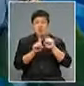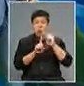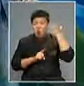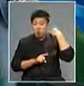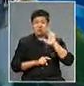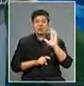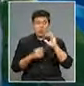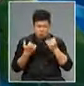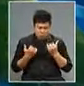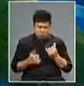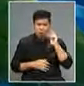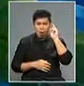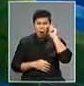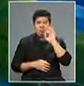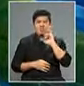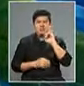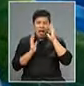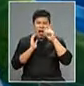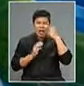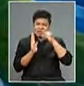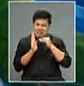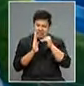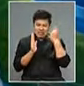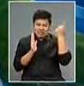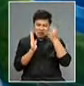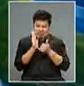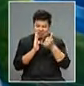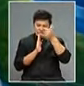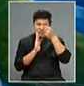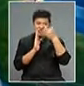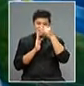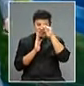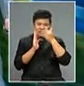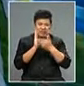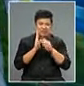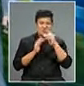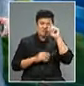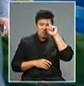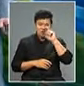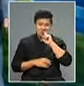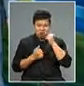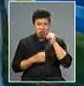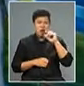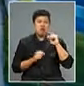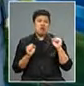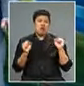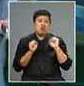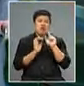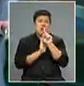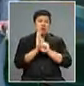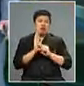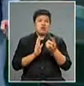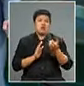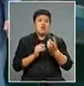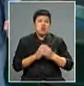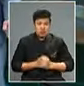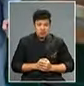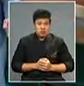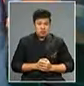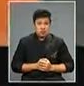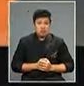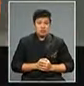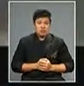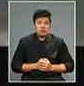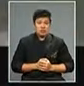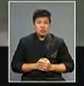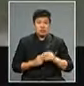นี่จะเป็นข่าวร้ายของการเดินทางขึ้นเหนืออีสานเสาร์ที่นี้อาจจะหาพื้นที่อากาศหนาวเย็นได้น้อยลงแล้วนะครับนายวรพจน์คู่นางวิวัฒน